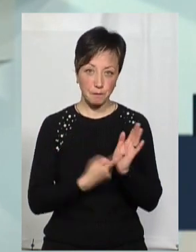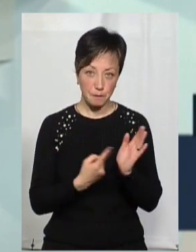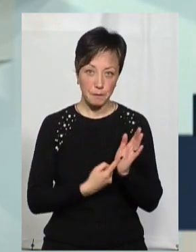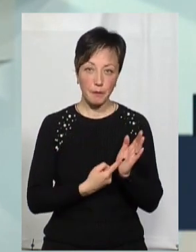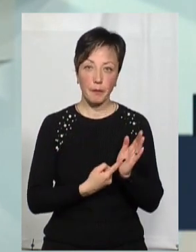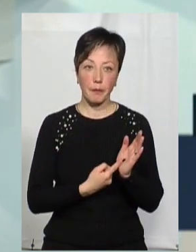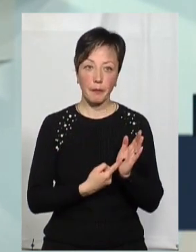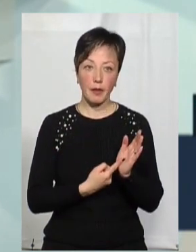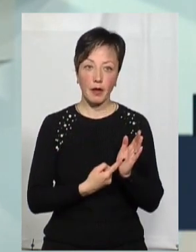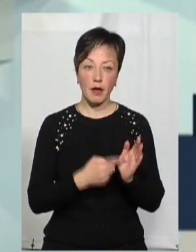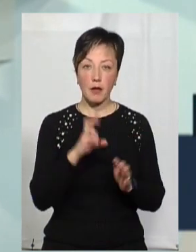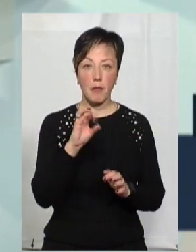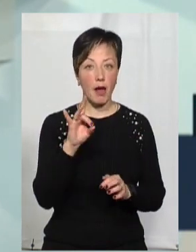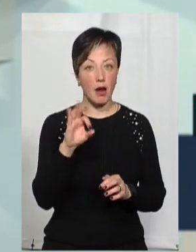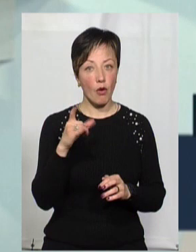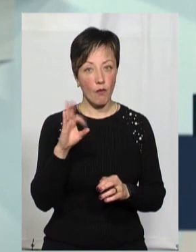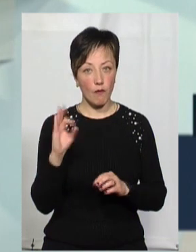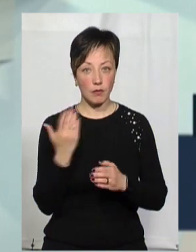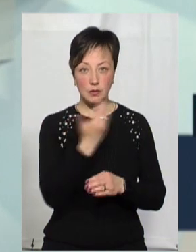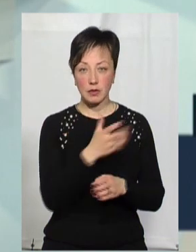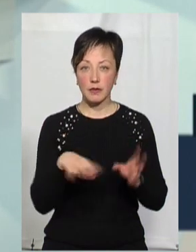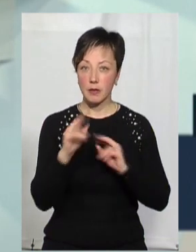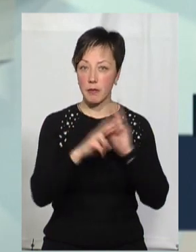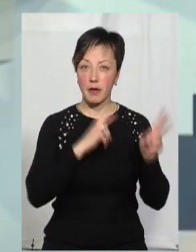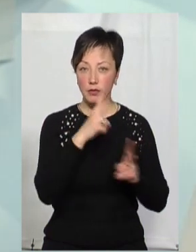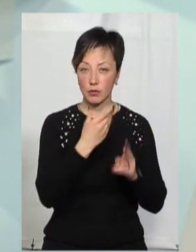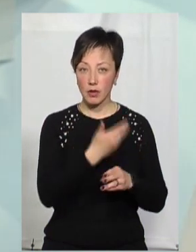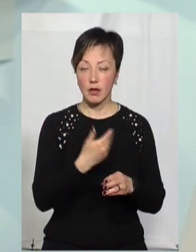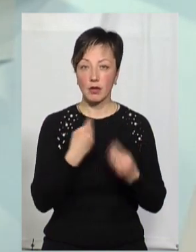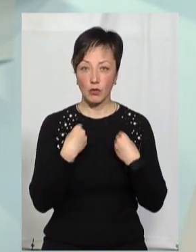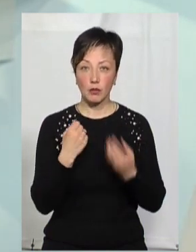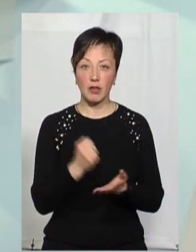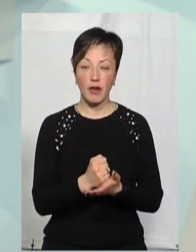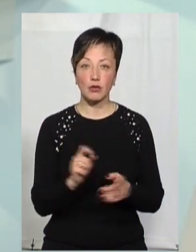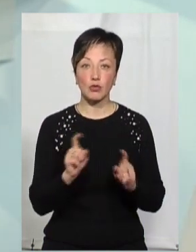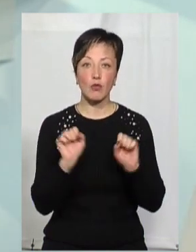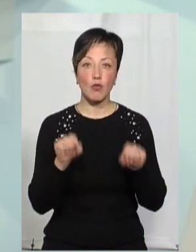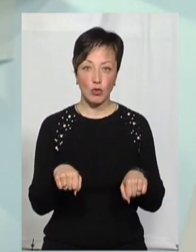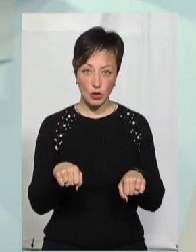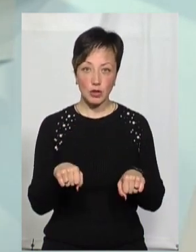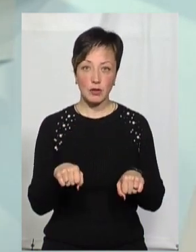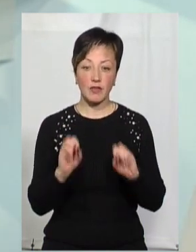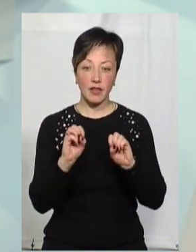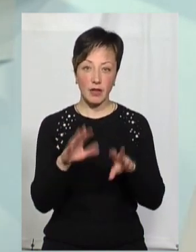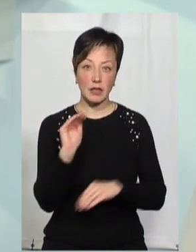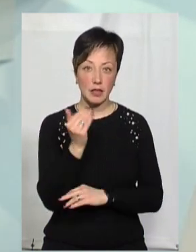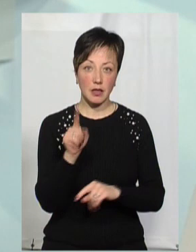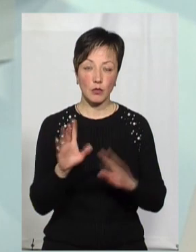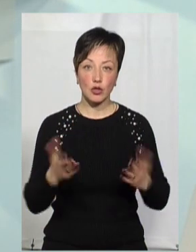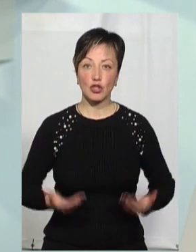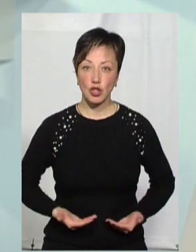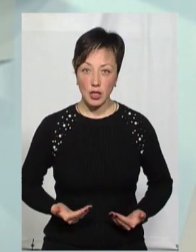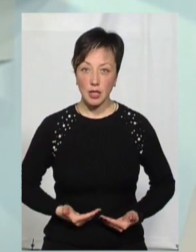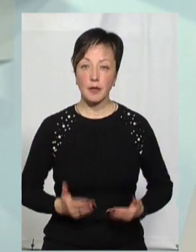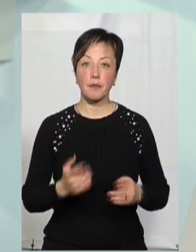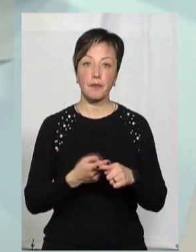або нам Берегово, оскільки вона все-таки берегівська, ми маємо всі претензії до Берегова, нам дадуть підтвердження, що можна віддавати дитину, бо вона буде там жити, і